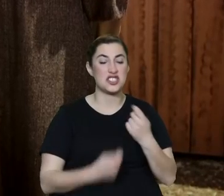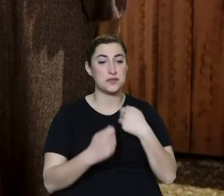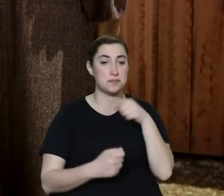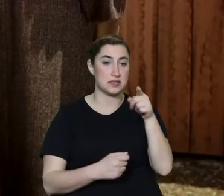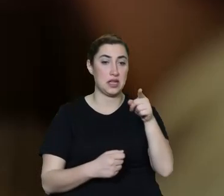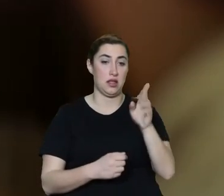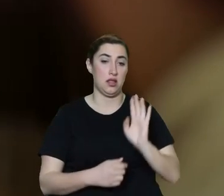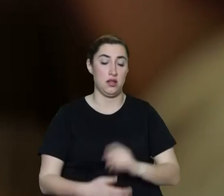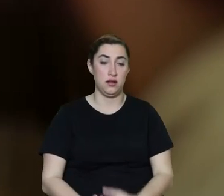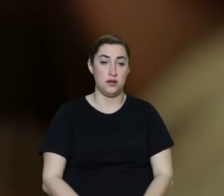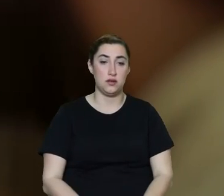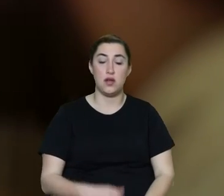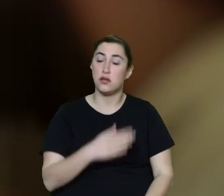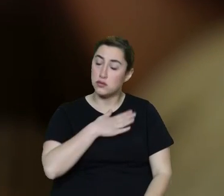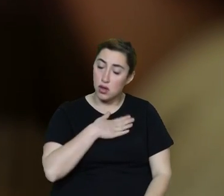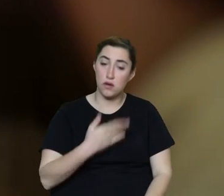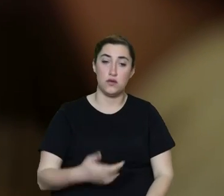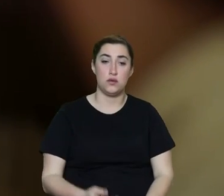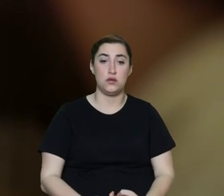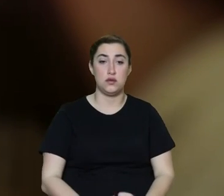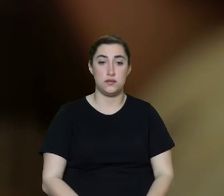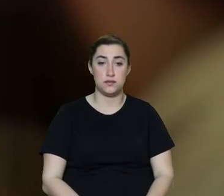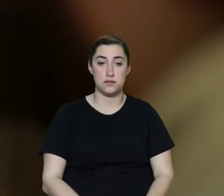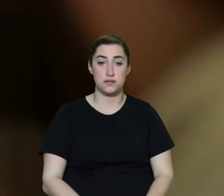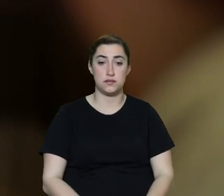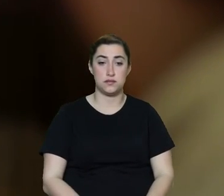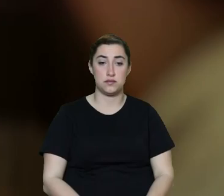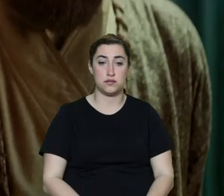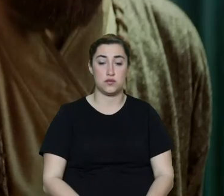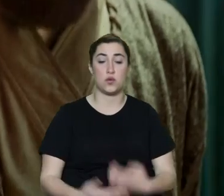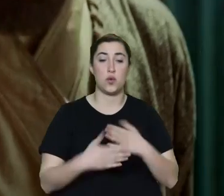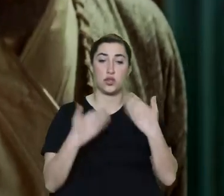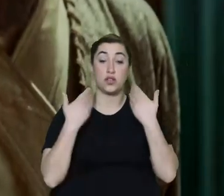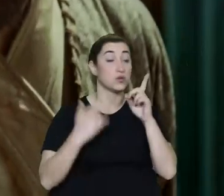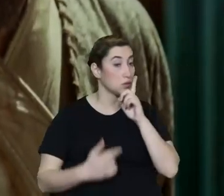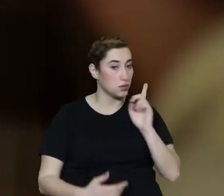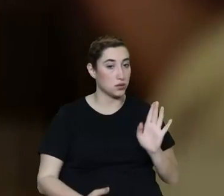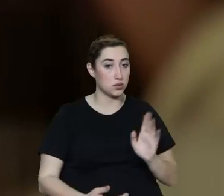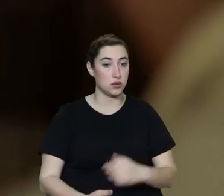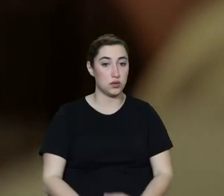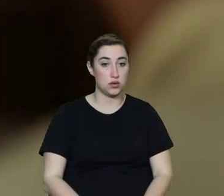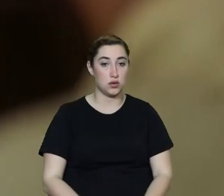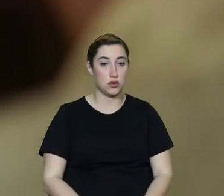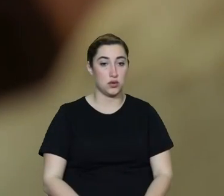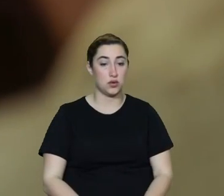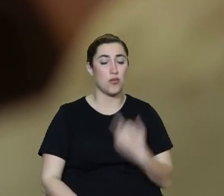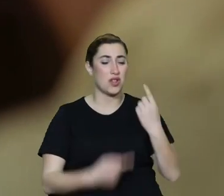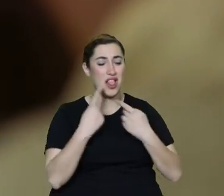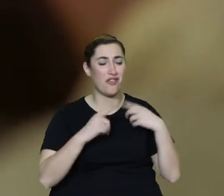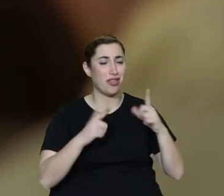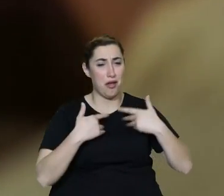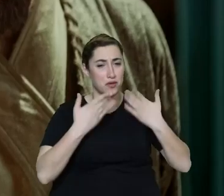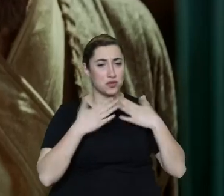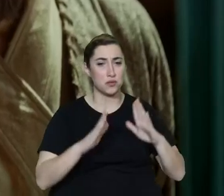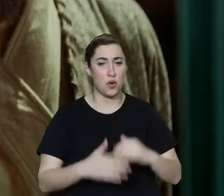İşim seninle. Estağfurullah Kadı Hazretleri. Koskoca Kadı Efendi. Boşla kır diye ihtiyacım